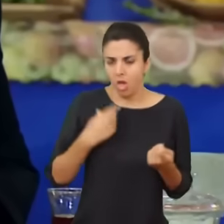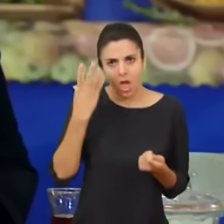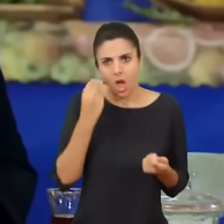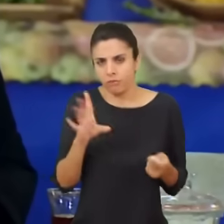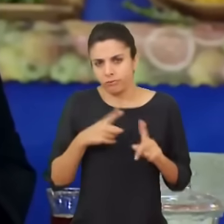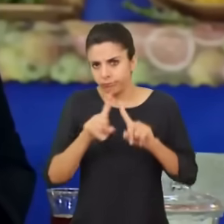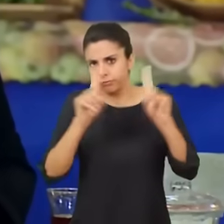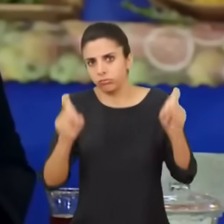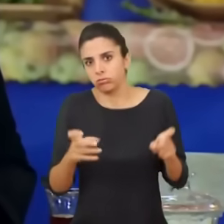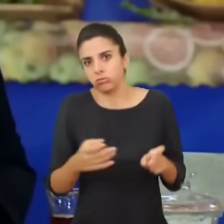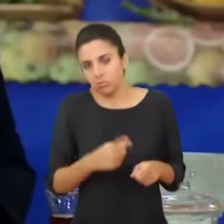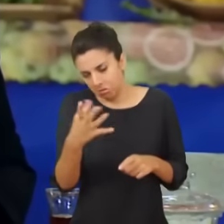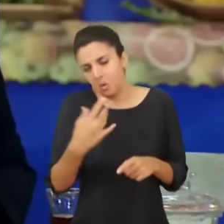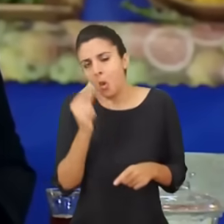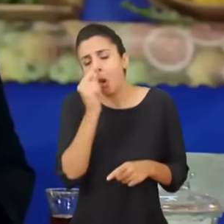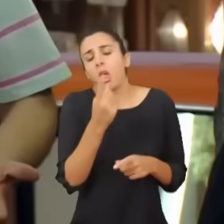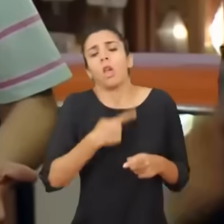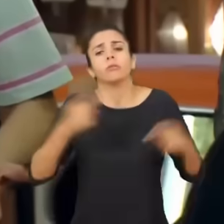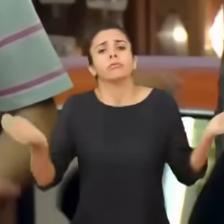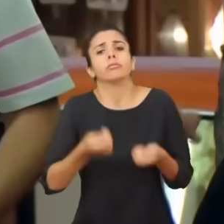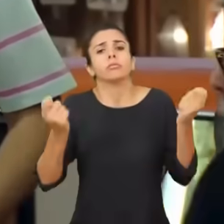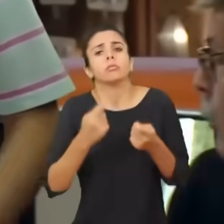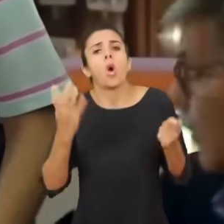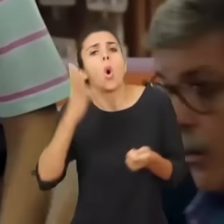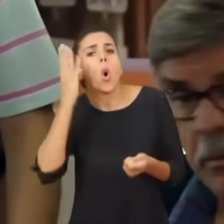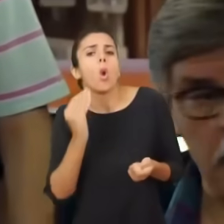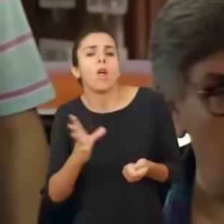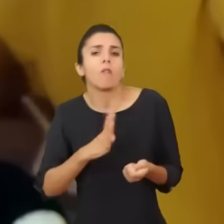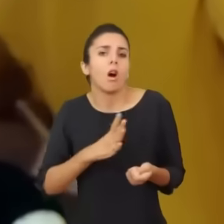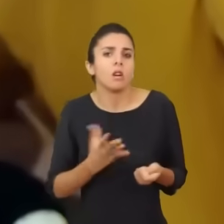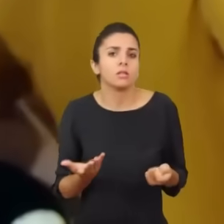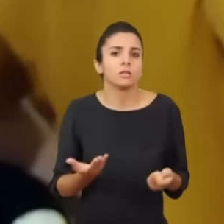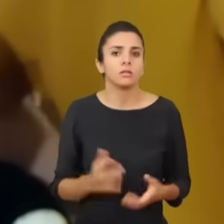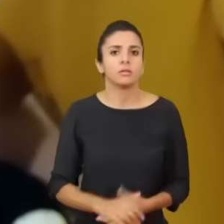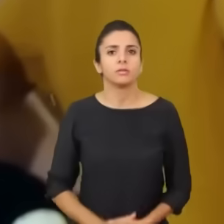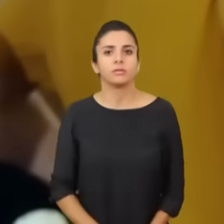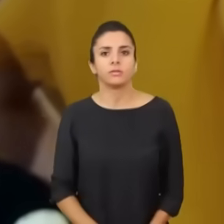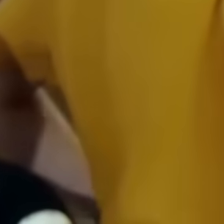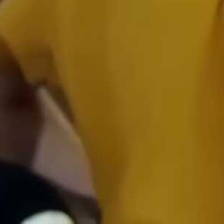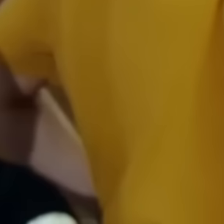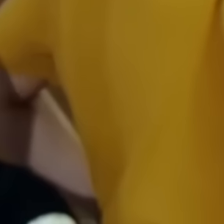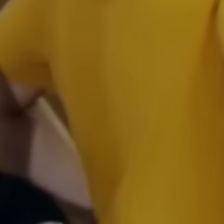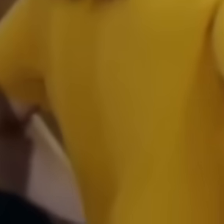şey değil ya. Çalıyorsun, öğreniyorsun davul çalmayı. Ali davulu çalarak neşeyle geliyor.